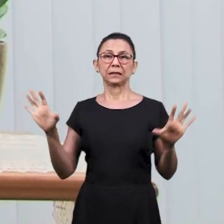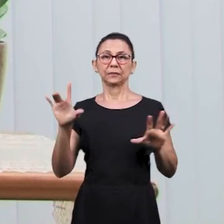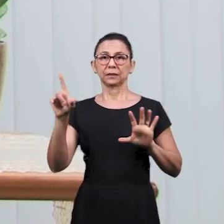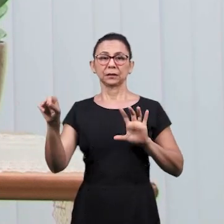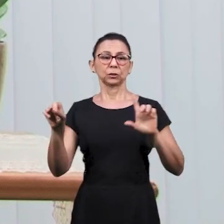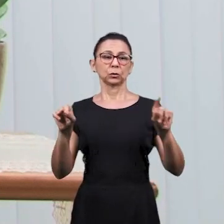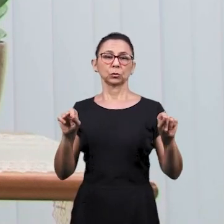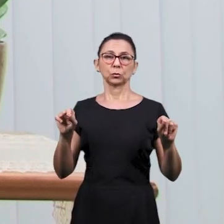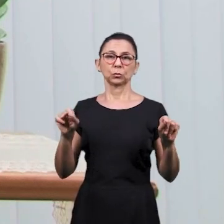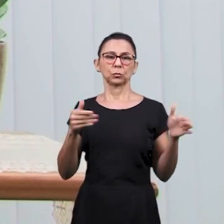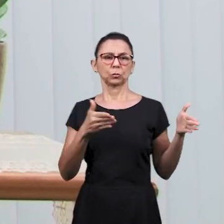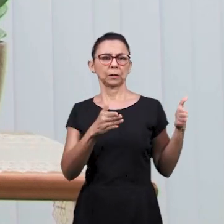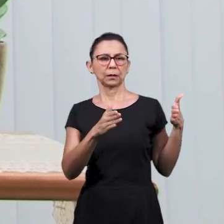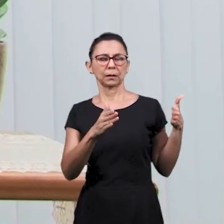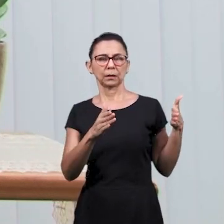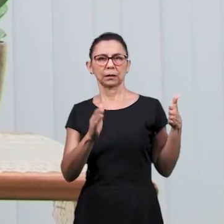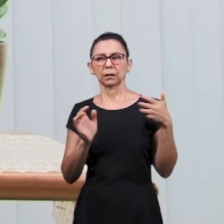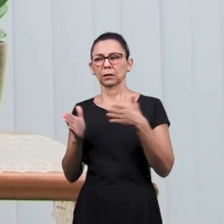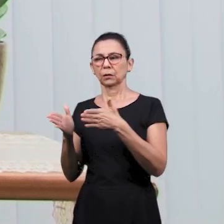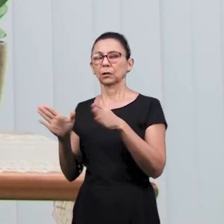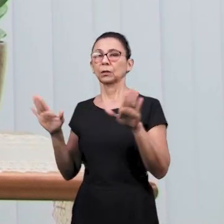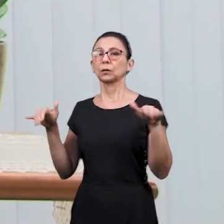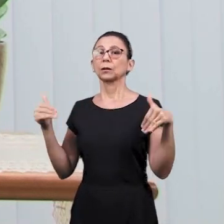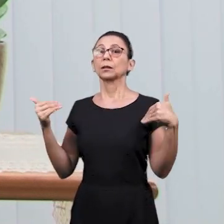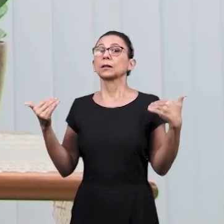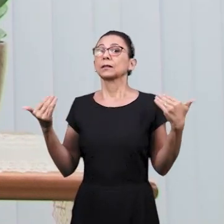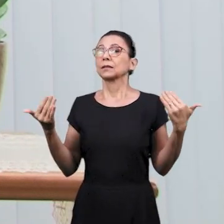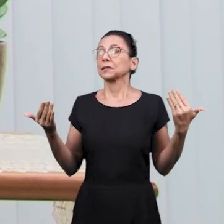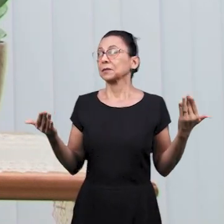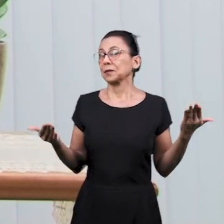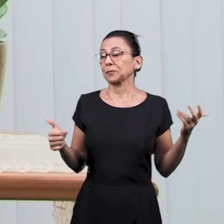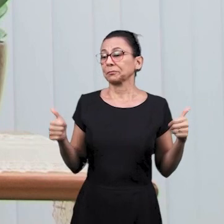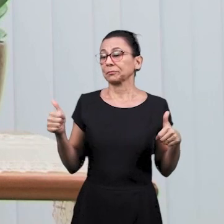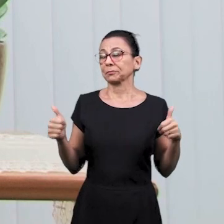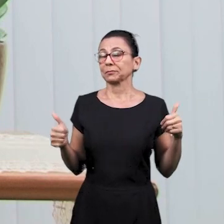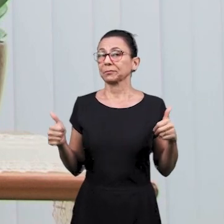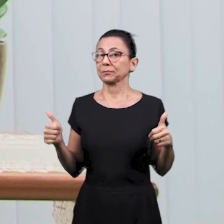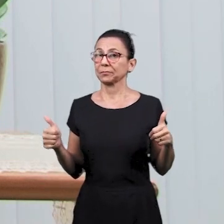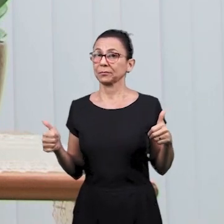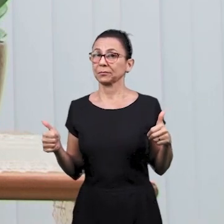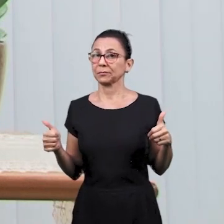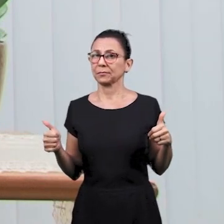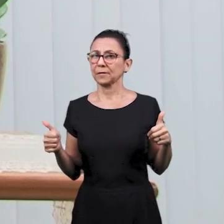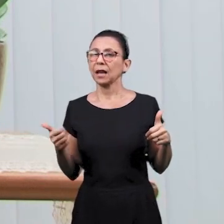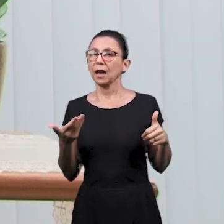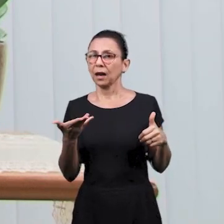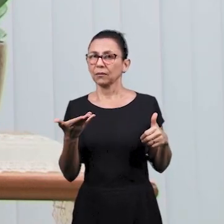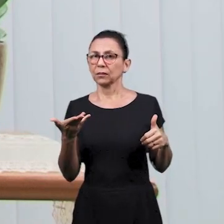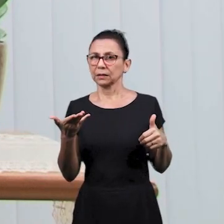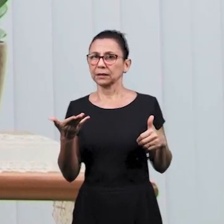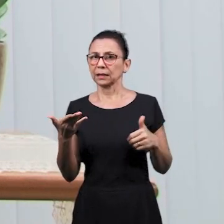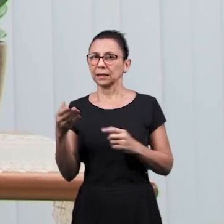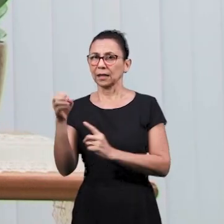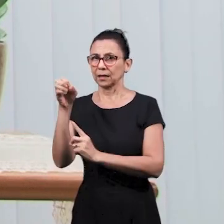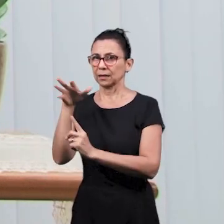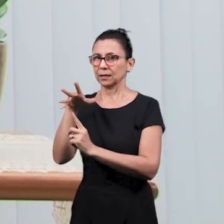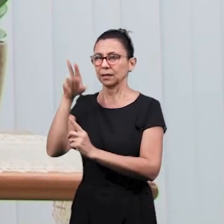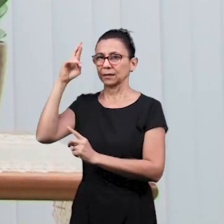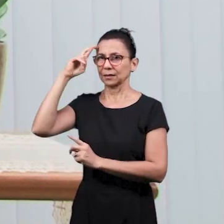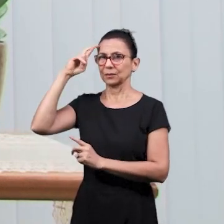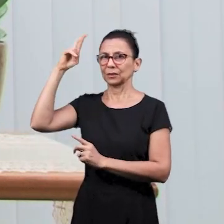Господь даровал нам свободную волю, и именно человек избирает, по какому пути ему идти. Если